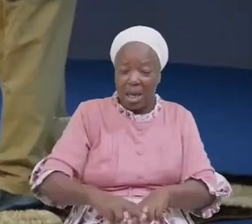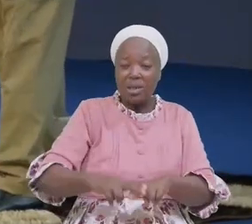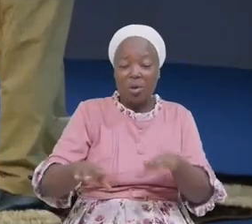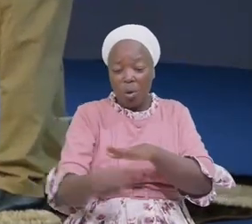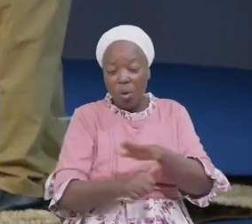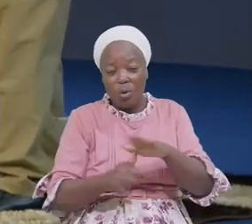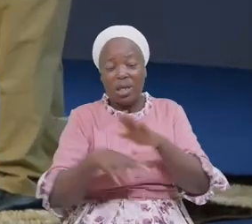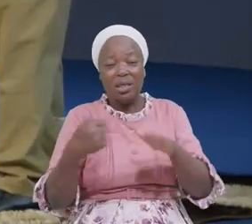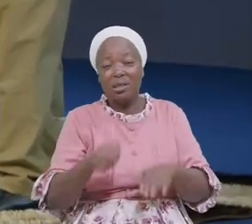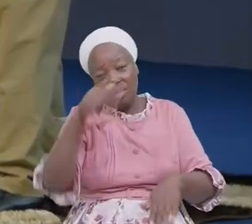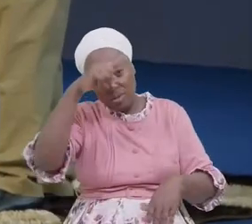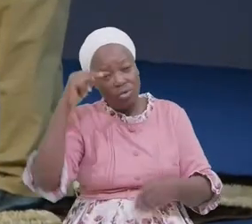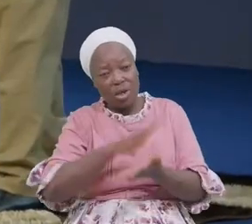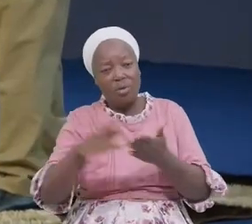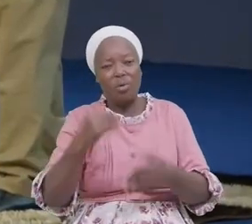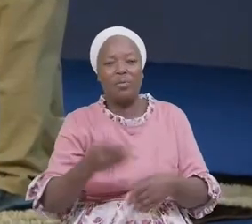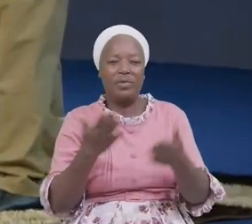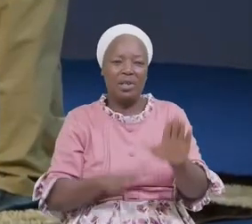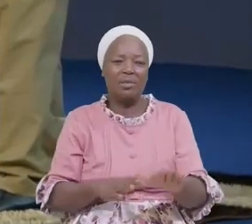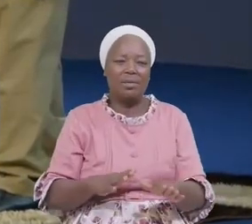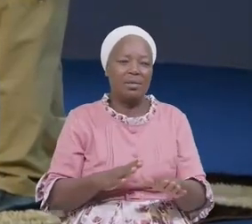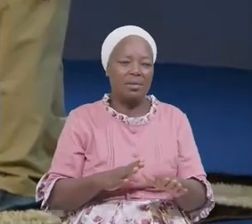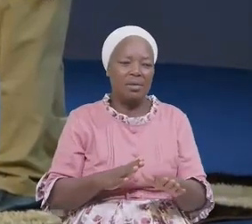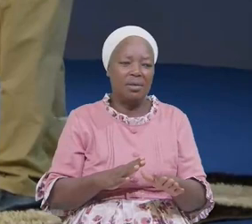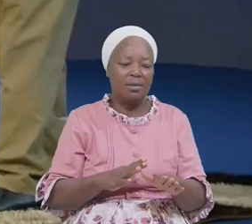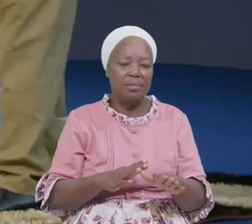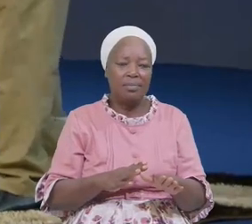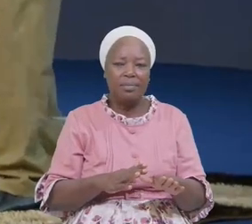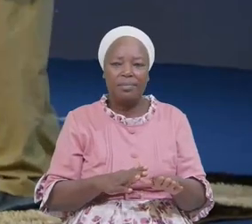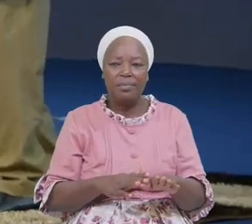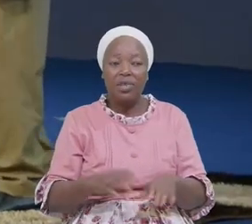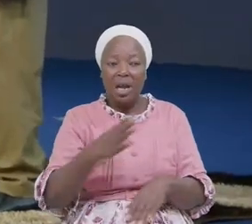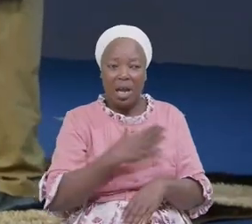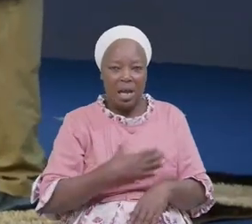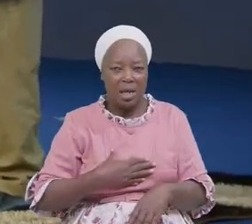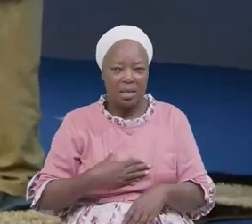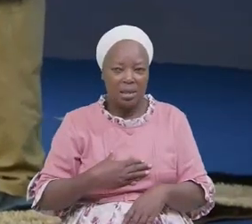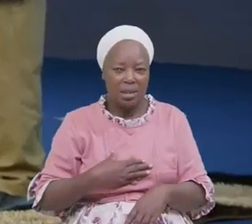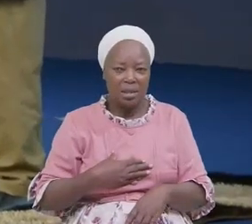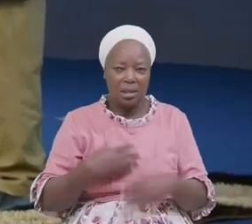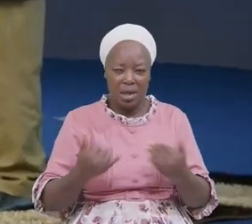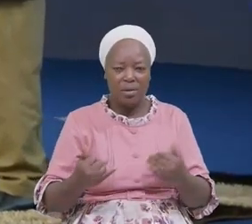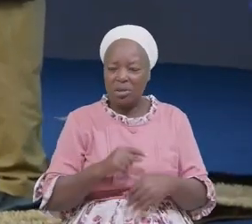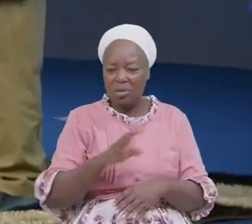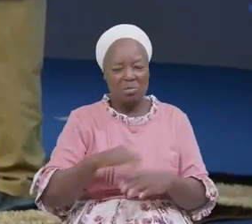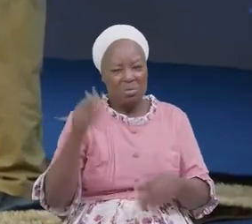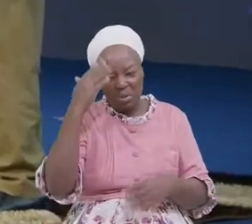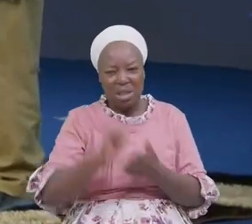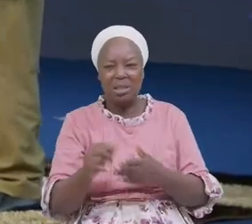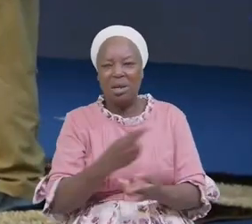Et ceux donc qui sont assis dans les ténèbres et dans l'ombre de la mort. Et il n'y a pas d'autre rédempteur.